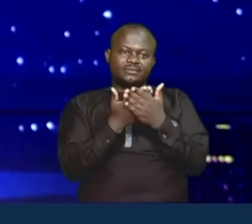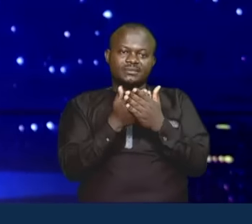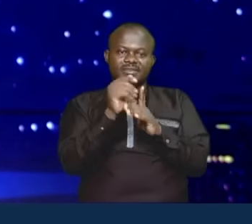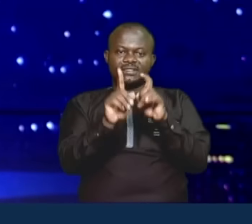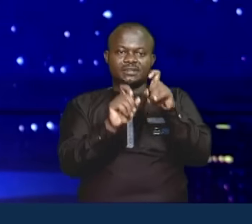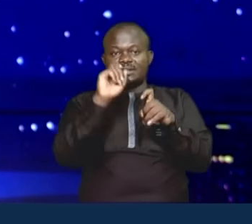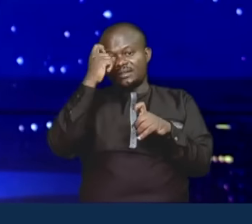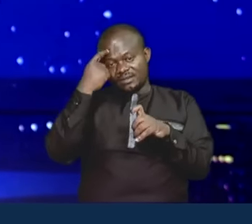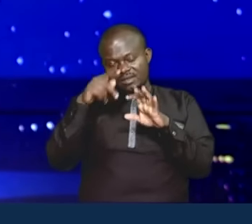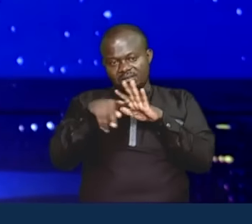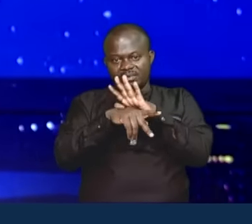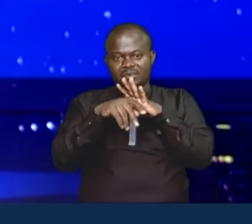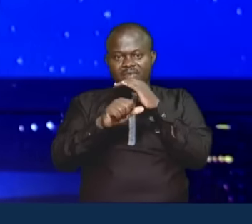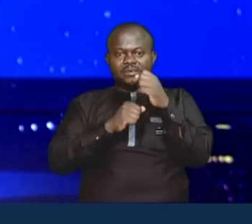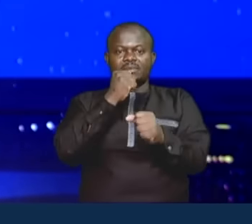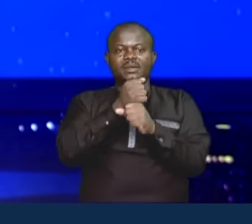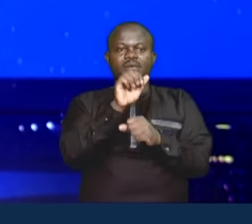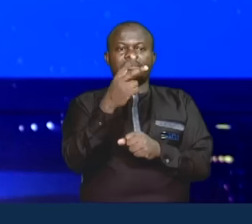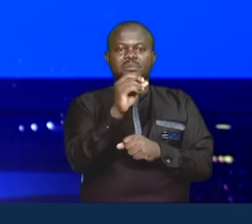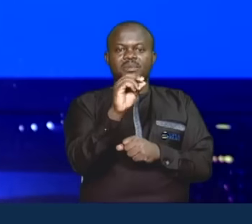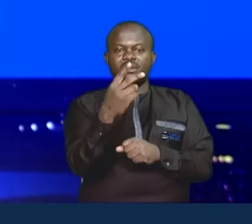by'amashuri abanza by'umwaka wa